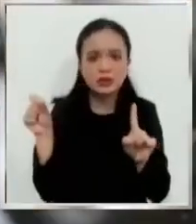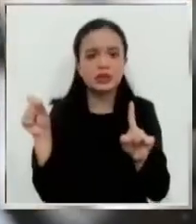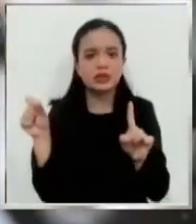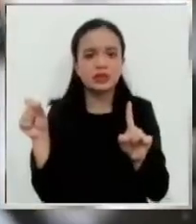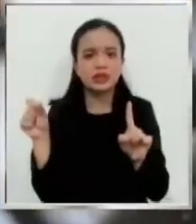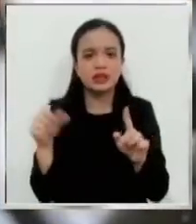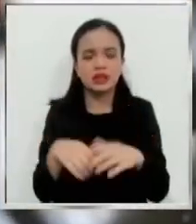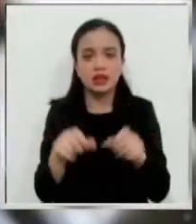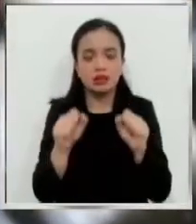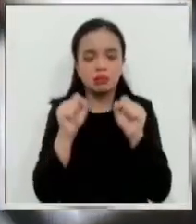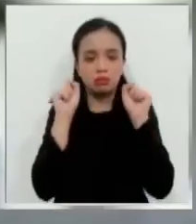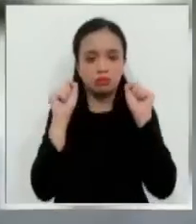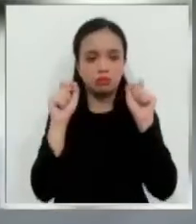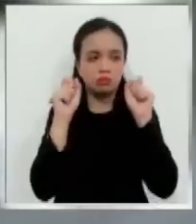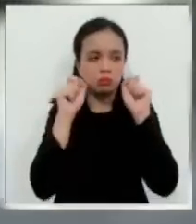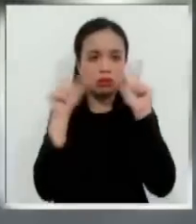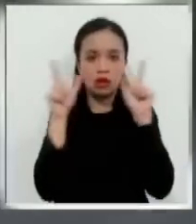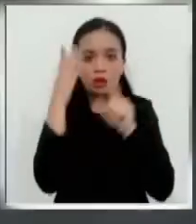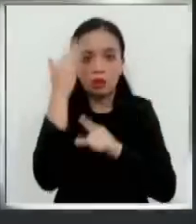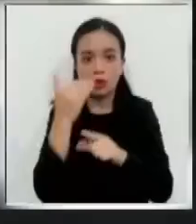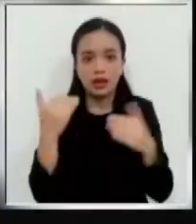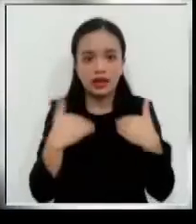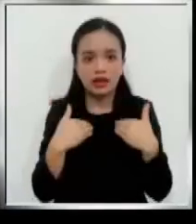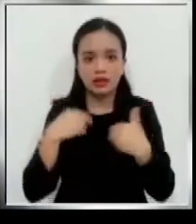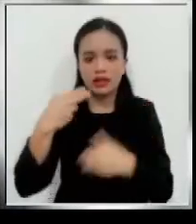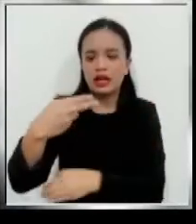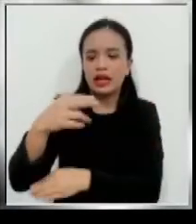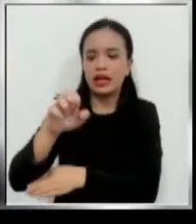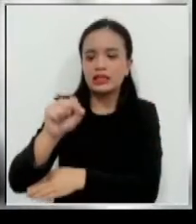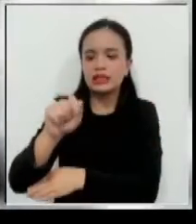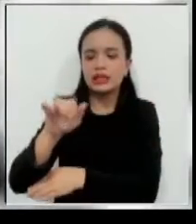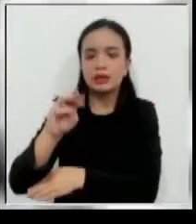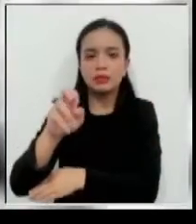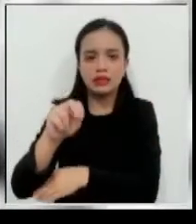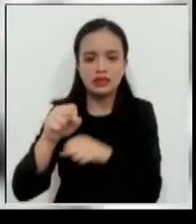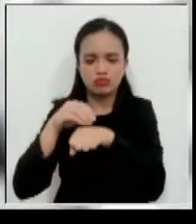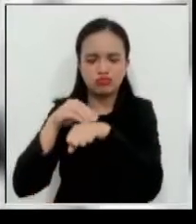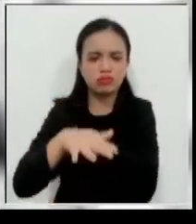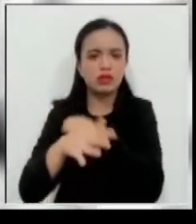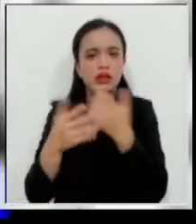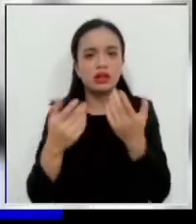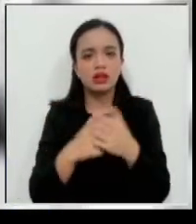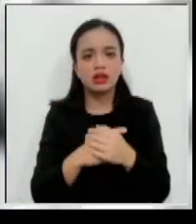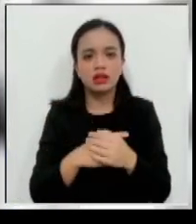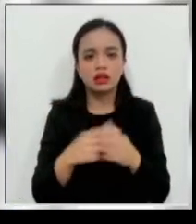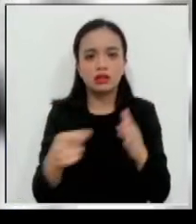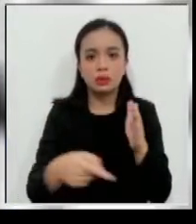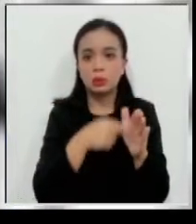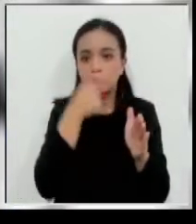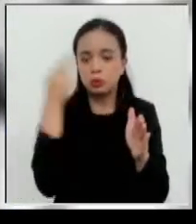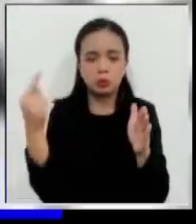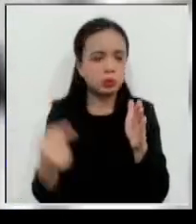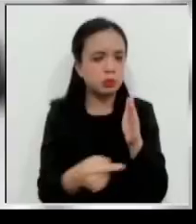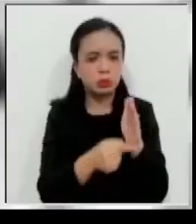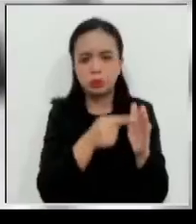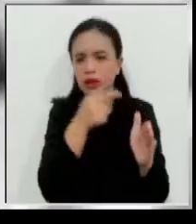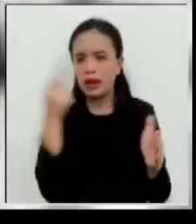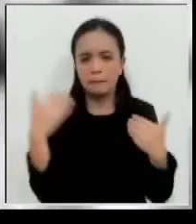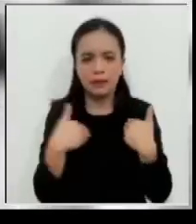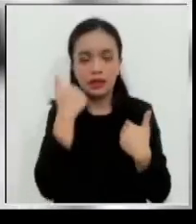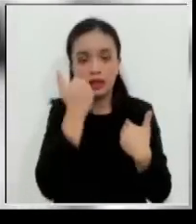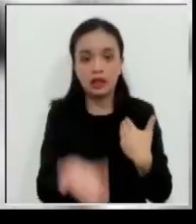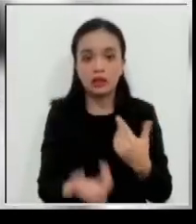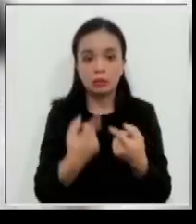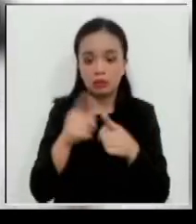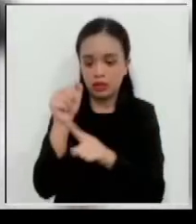secretions. Bibihira ang namamatay sa kagat ng alupihan. Pero nitong August, napabalita na isang sanggol sa Digo City sa Davao del Sur ang